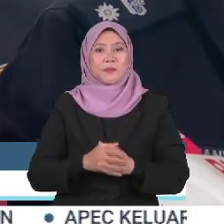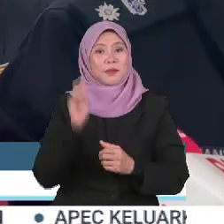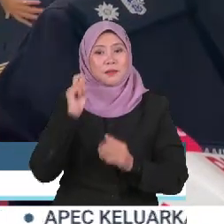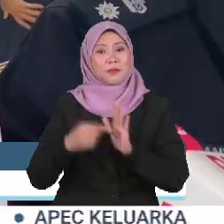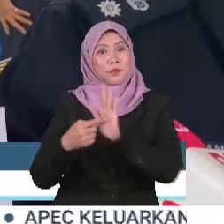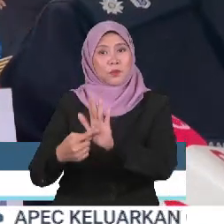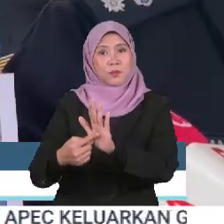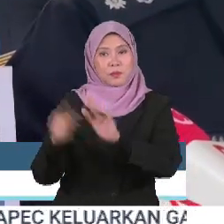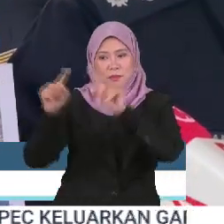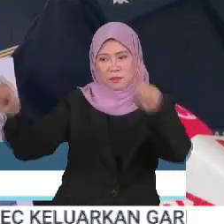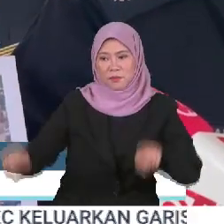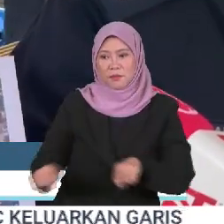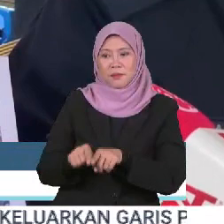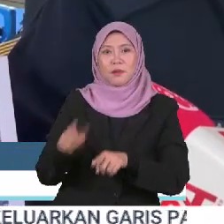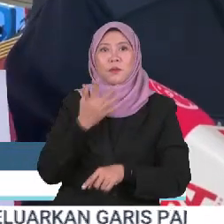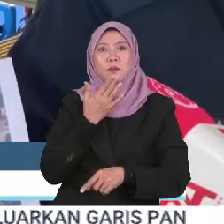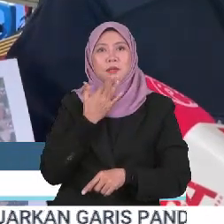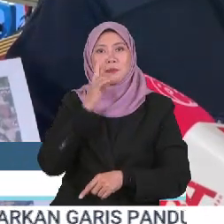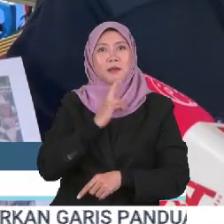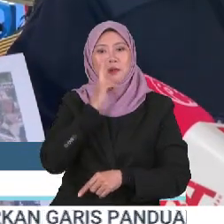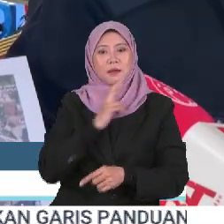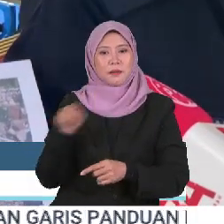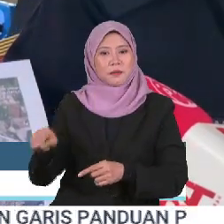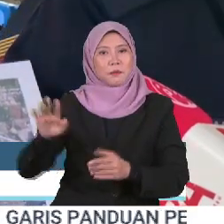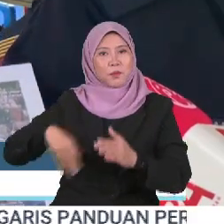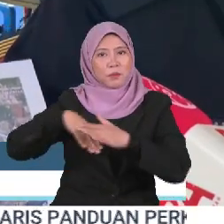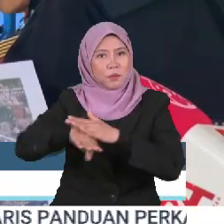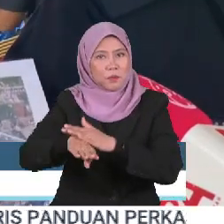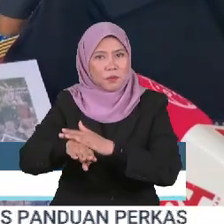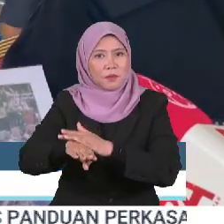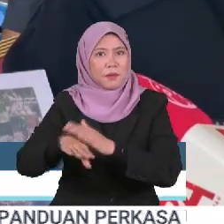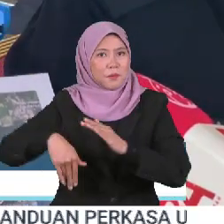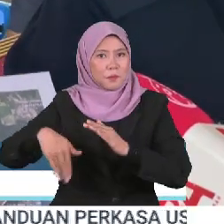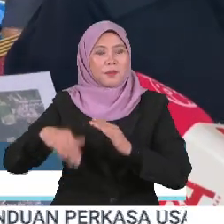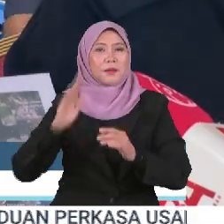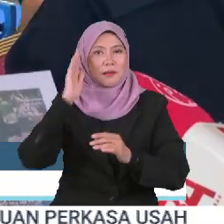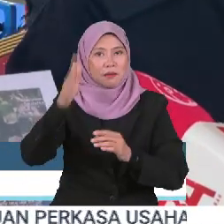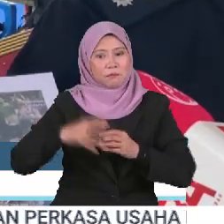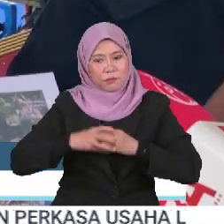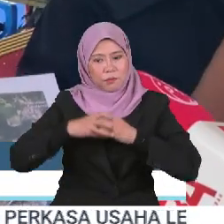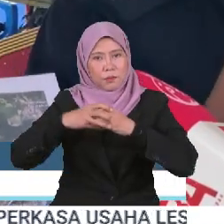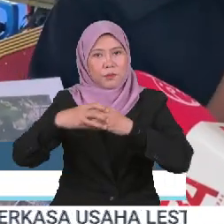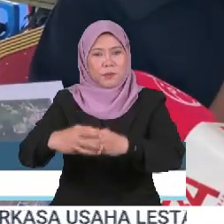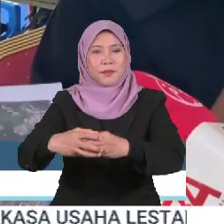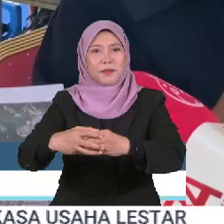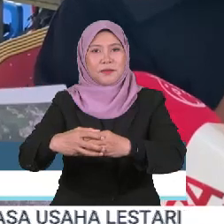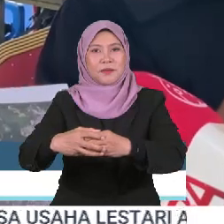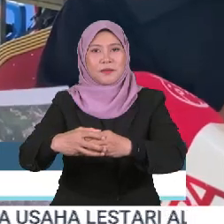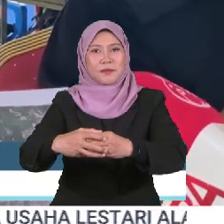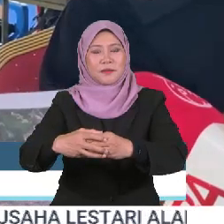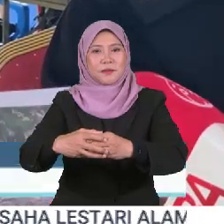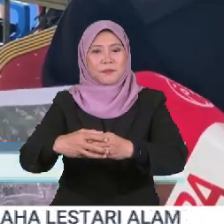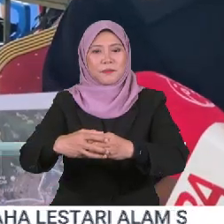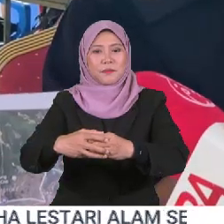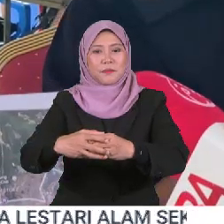tunjuk kawasan yang bertanda merah ini adalah kawasan yang belum kita masuk dan kita akan masuk dah diatur